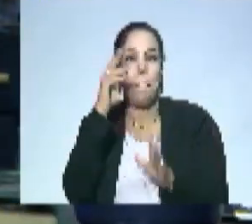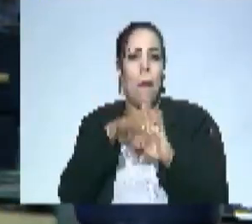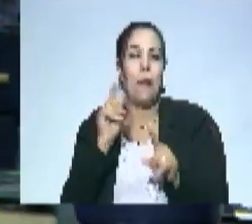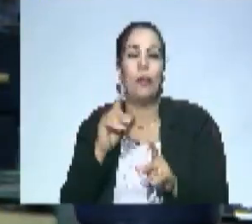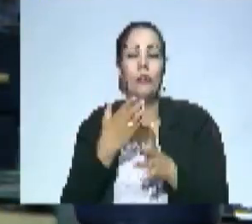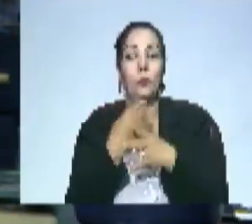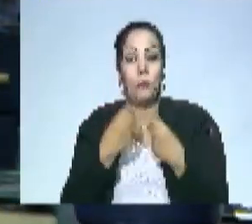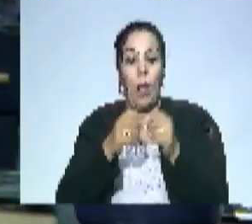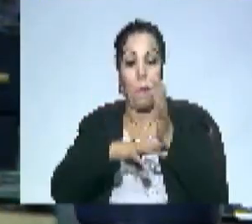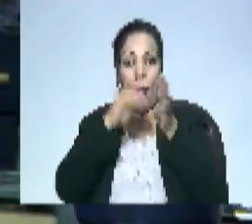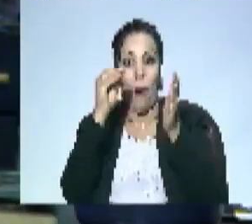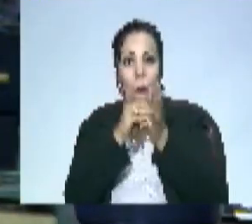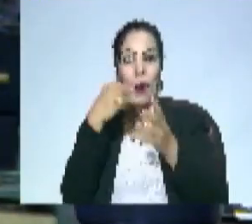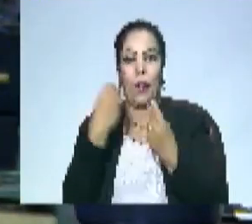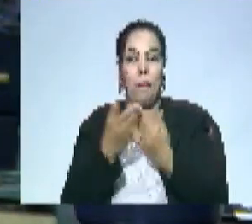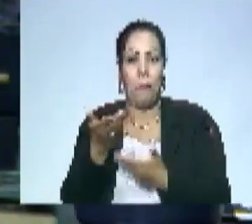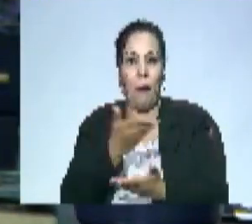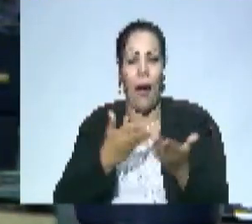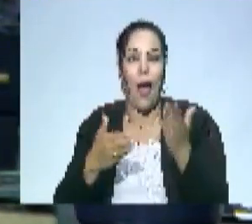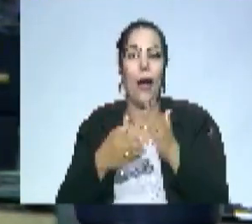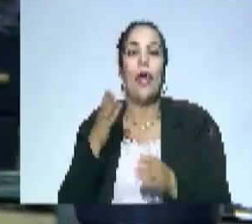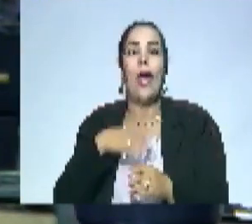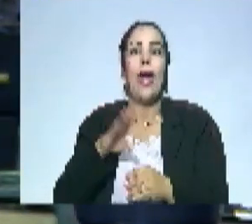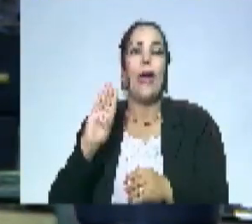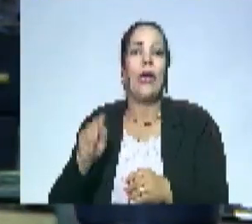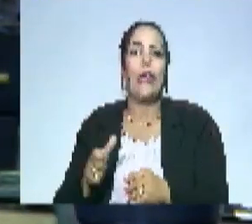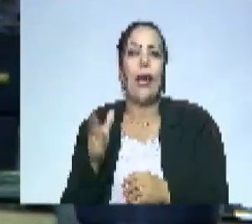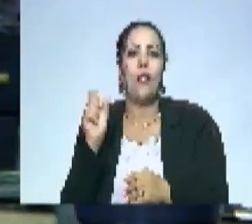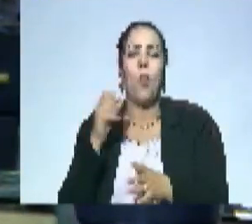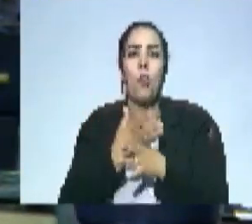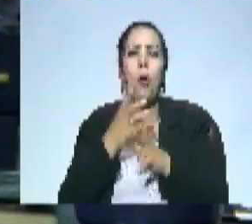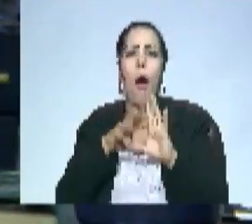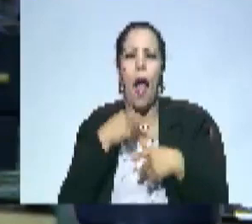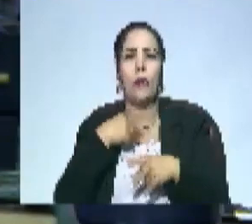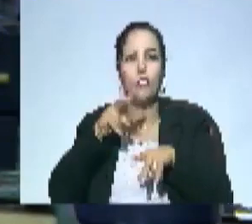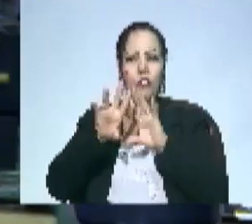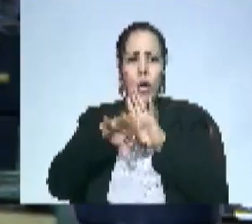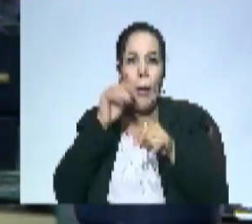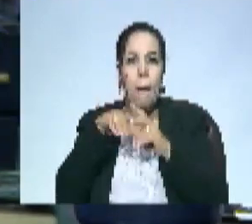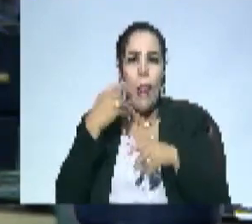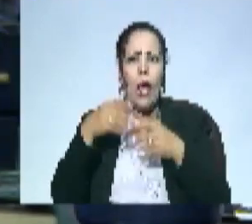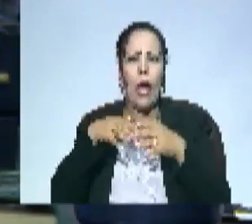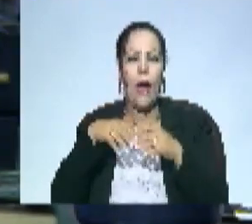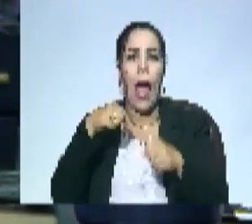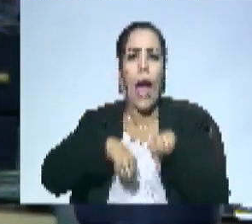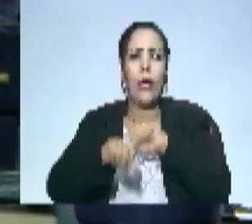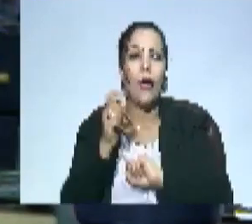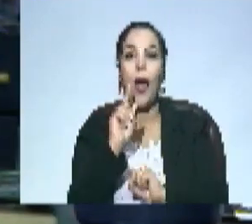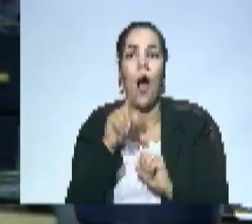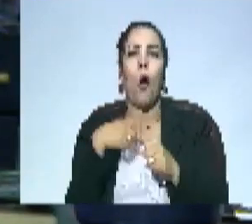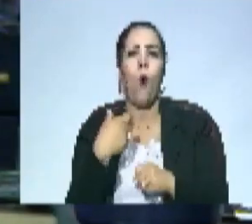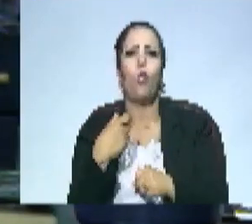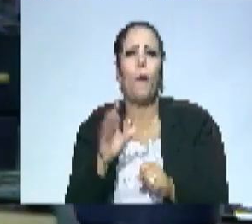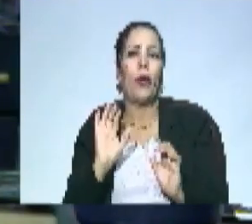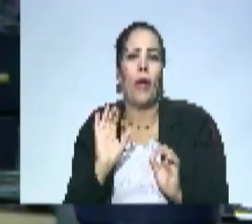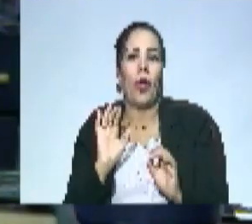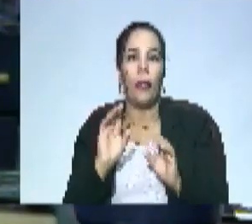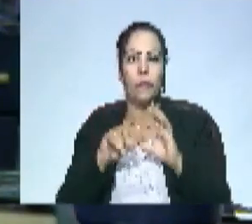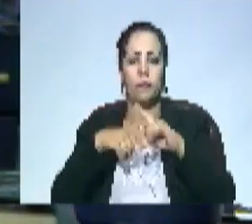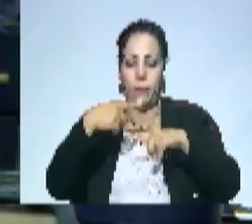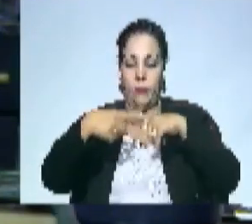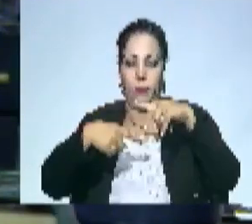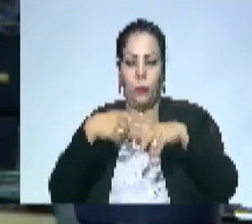نبدا بقى يا دكتوره احنا احنا معانا الكانيلوني الكنالوني جاهز احنا قلنا احنا جايبين الكنالوني النهارده انا جايبه